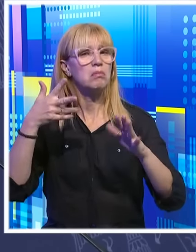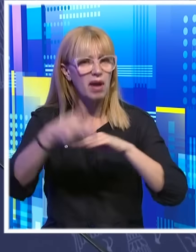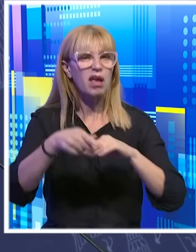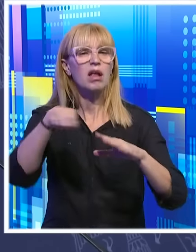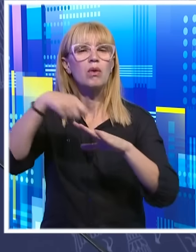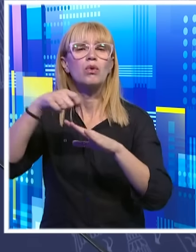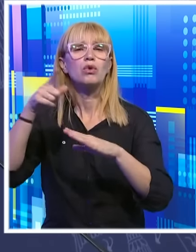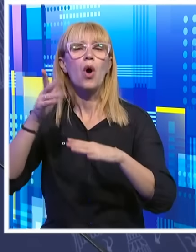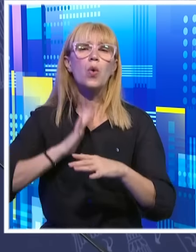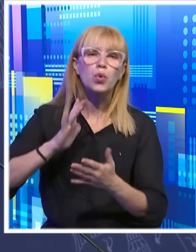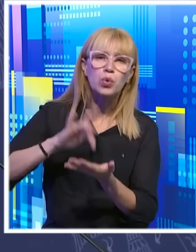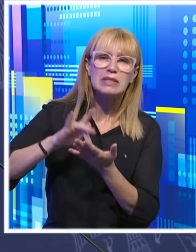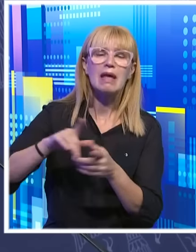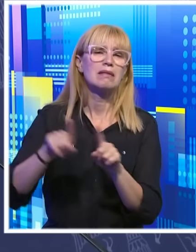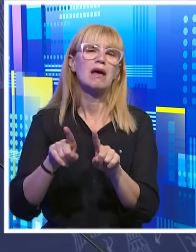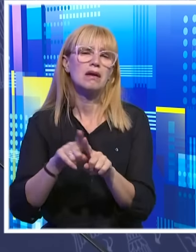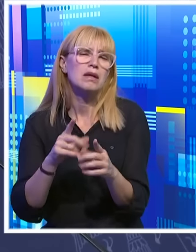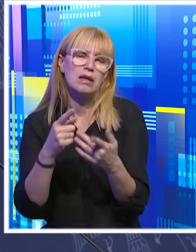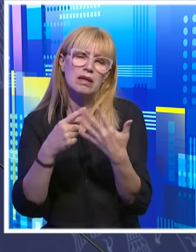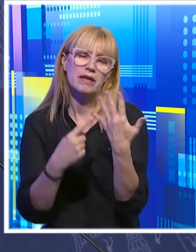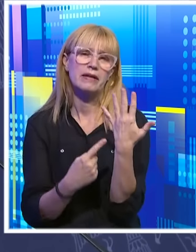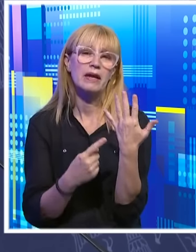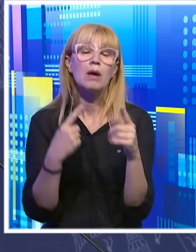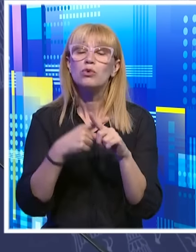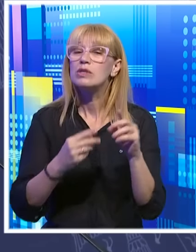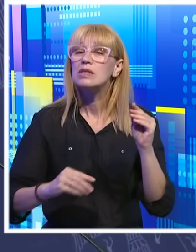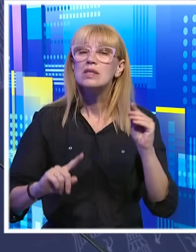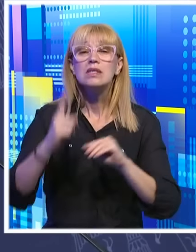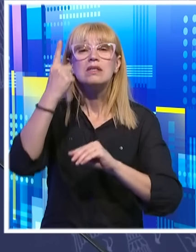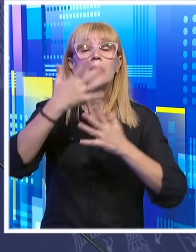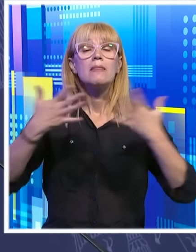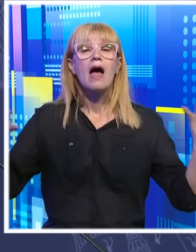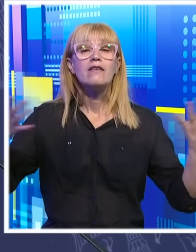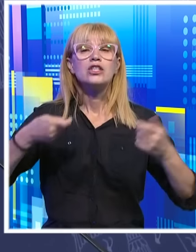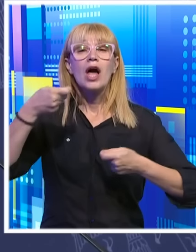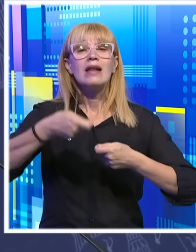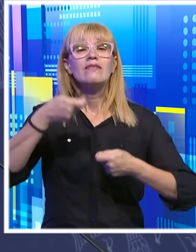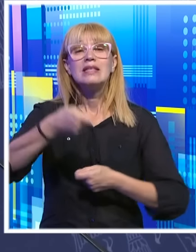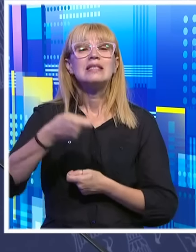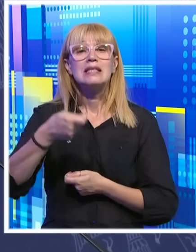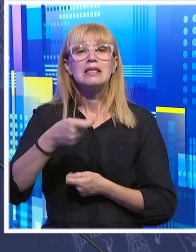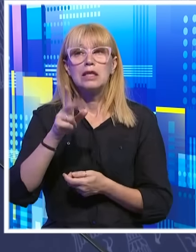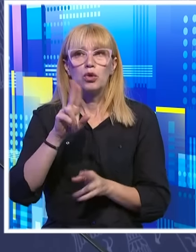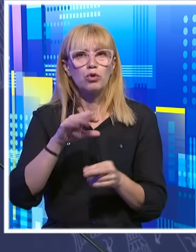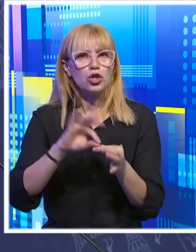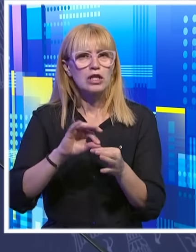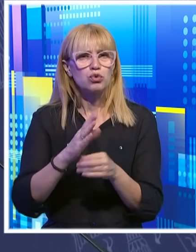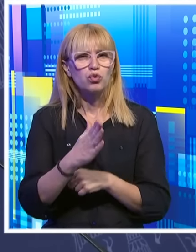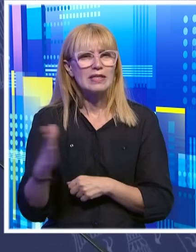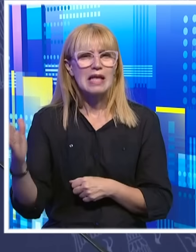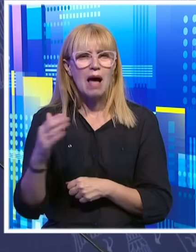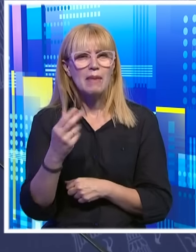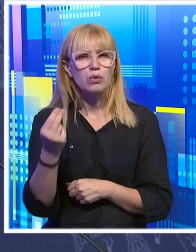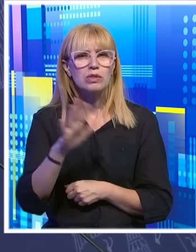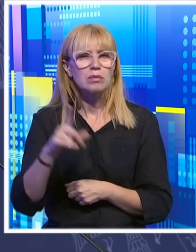govorim. I da vam ne pričam o najvećoj i najvažnijoj investiciji koja čitavu zapadnu Srbiju može da sačuva na ognjištu, a to